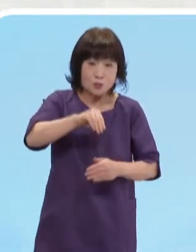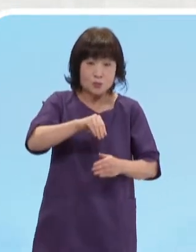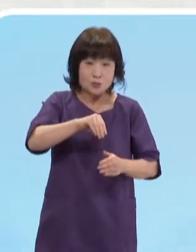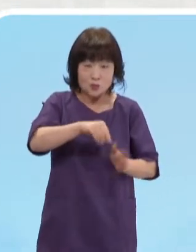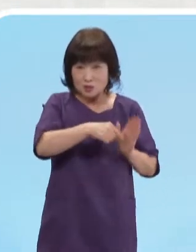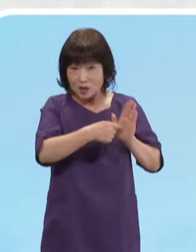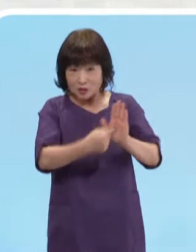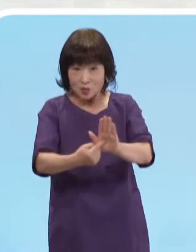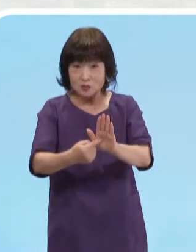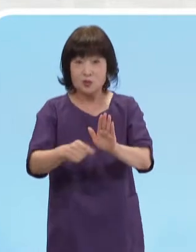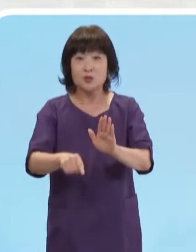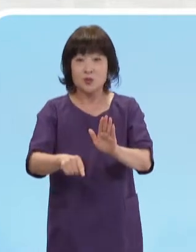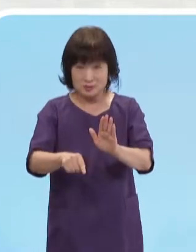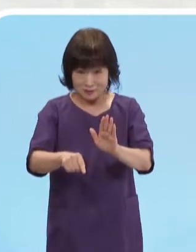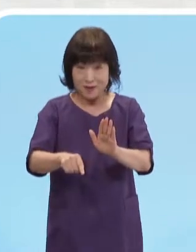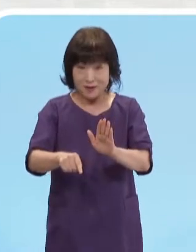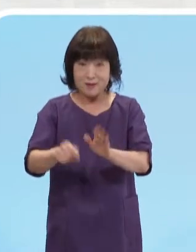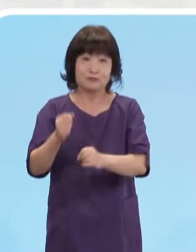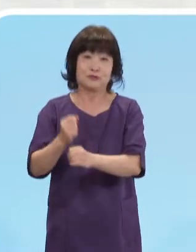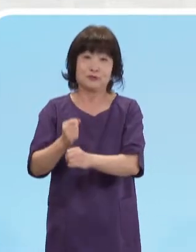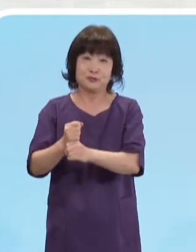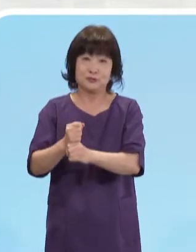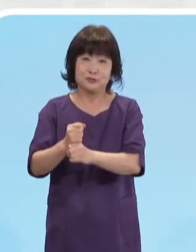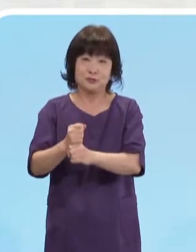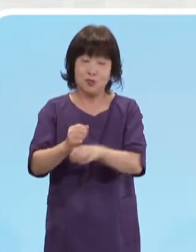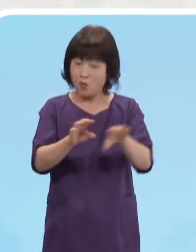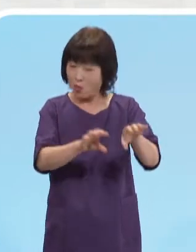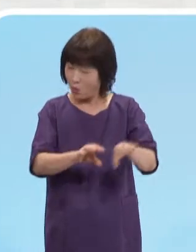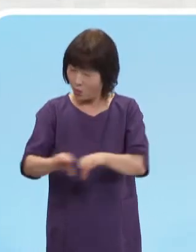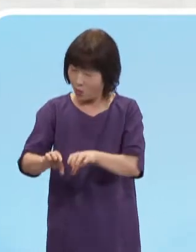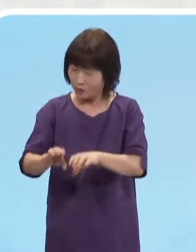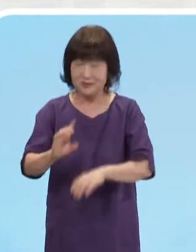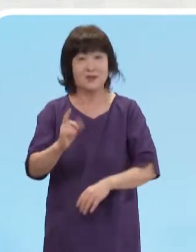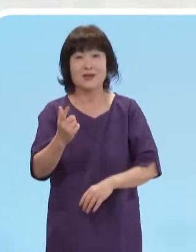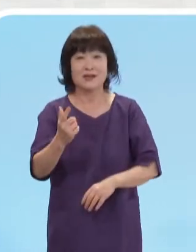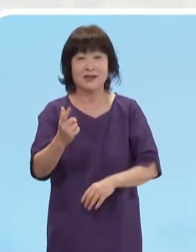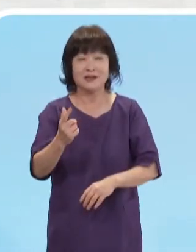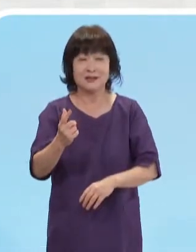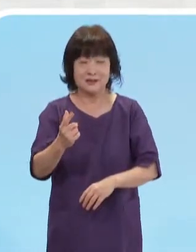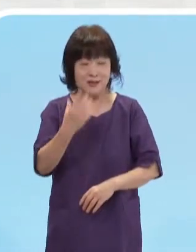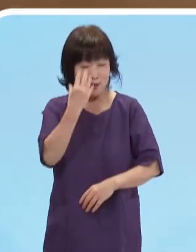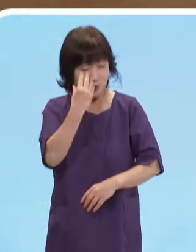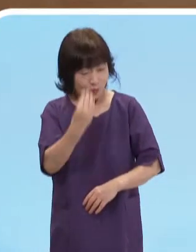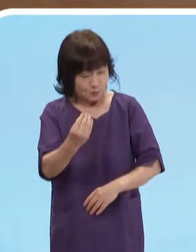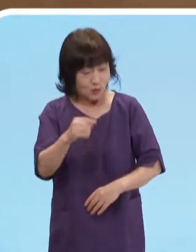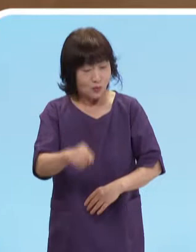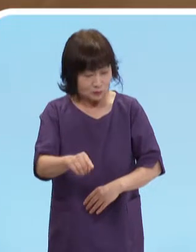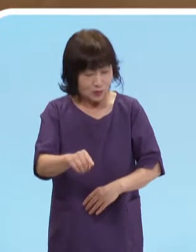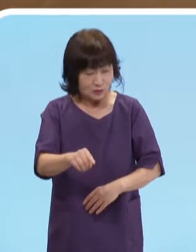実に一辺も寸分狂わないように作るんではなくて、面白